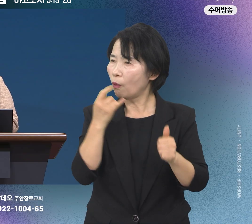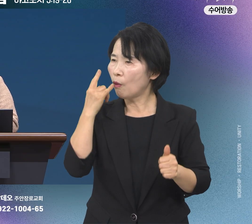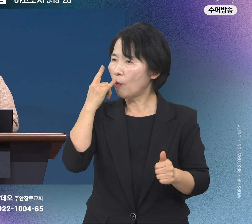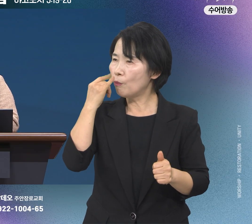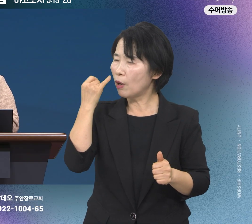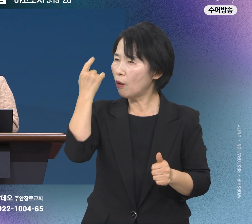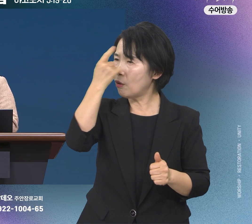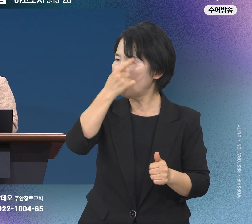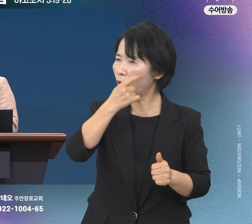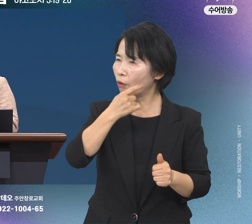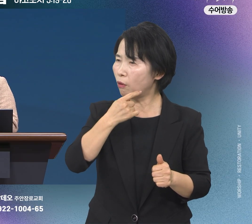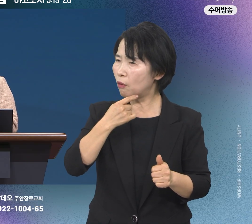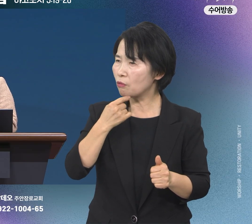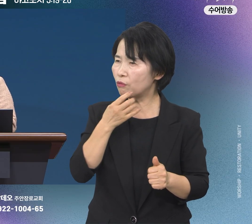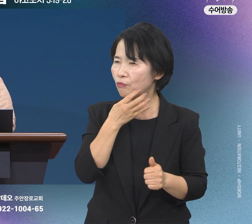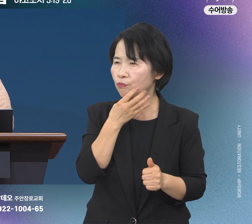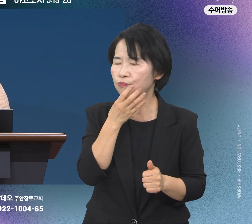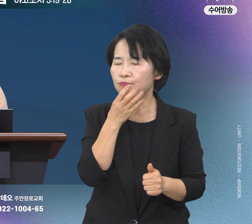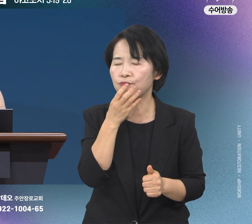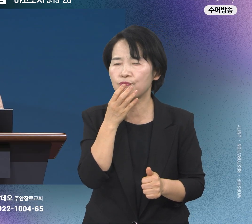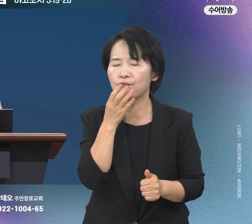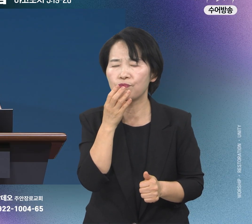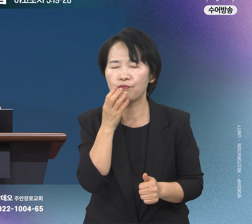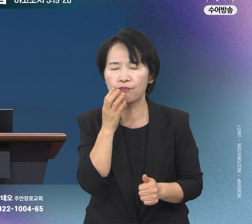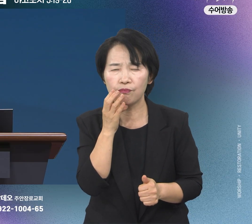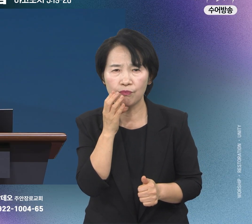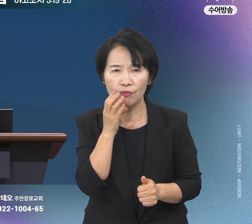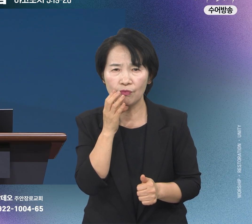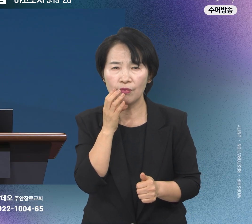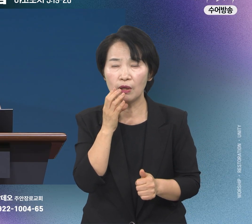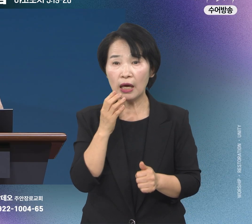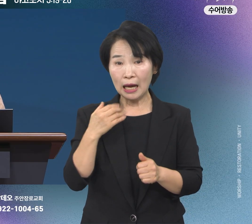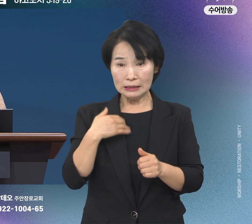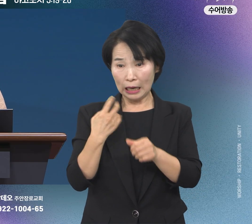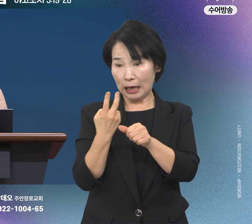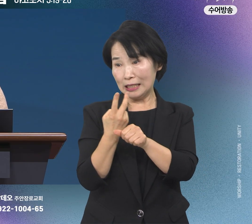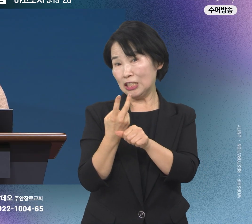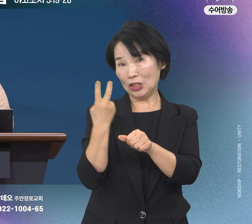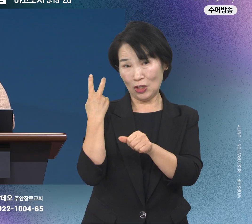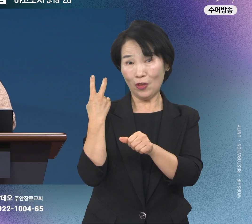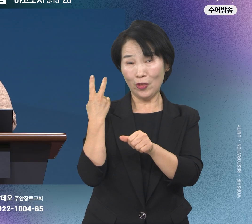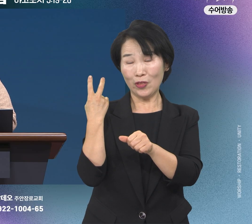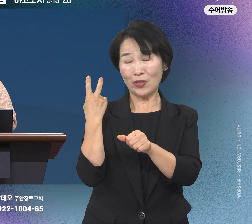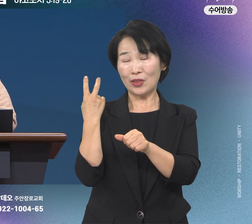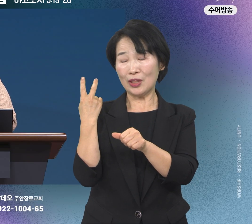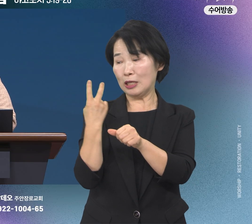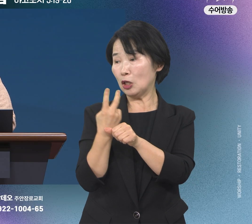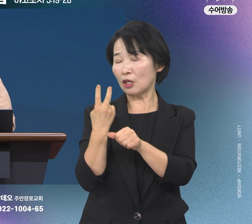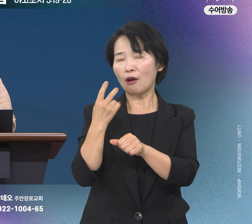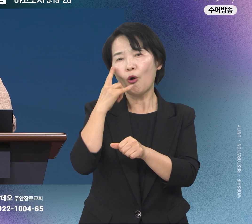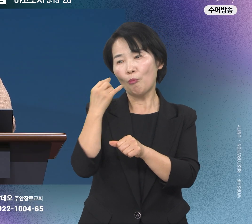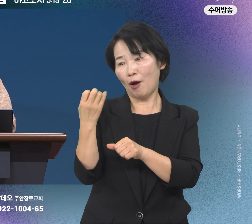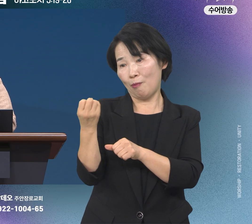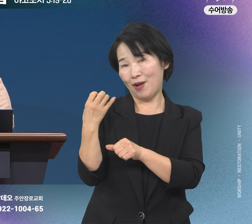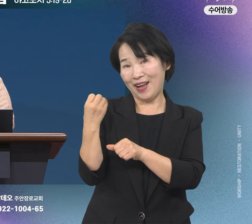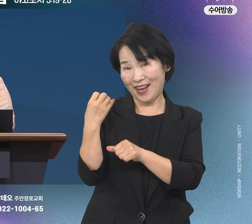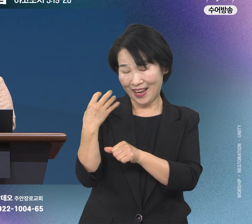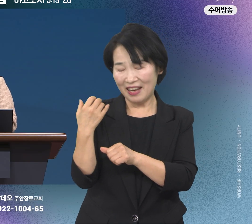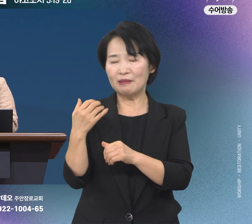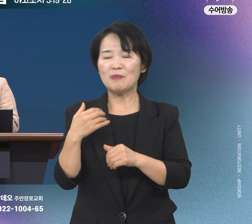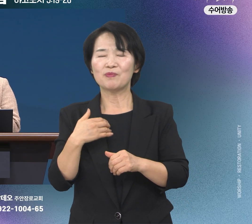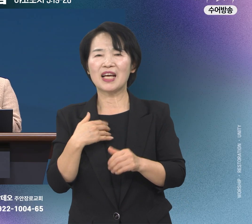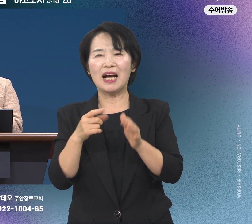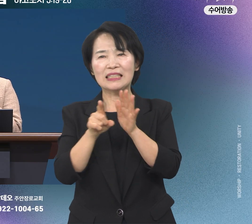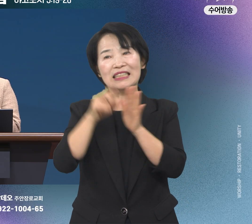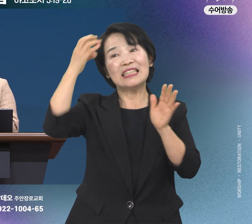2년 전에 그때 당시 엄마의 심정을 처음으로 들었습니다. 제가 신학대학원에서 시험 공부를 하고 있었을 때였어요.